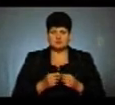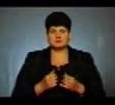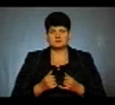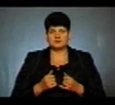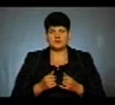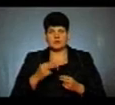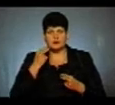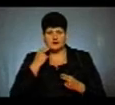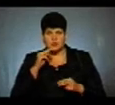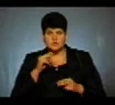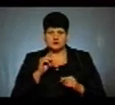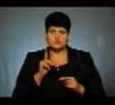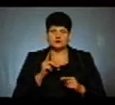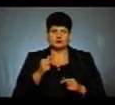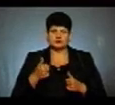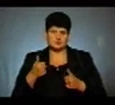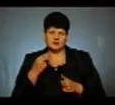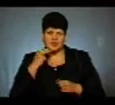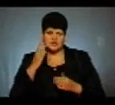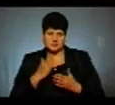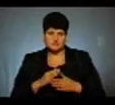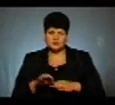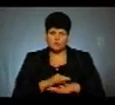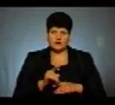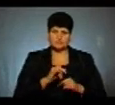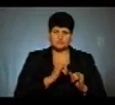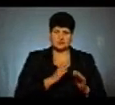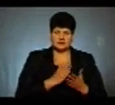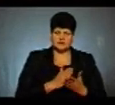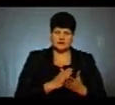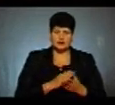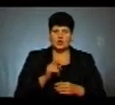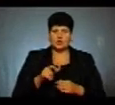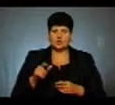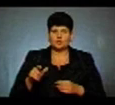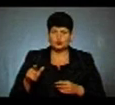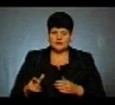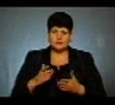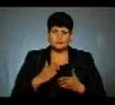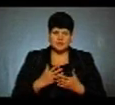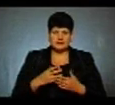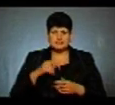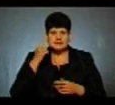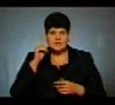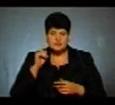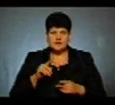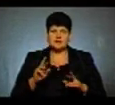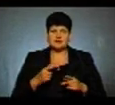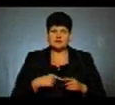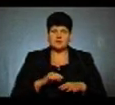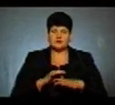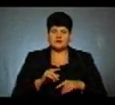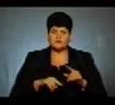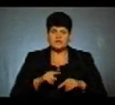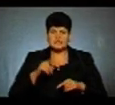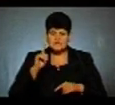недоліки життя у шлюбі. Вважаю, що це потрібно, тому що людина здобуває знання, як повести себе в родині і знає